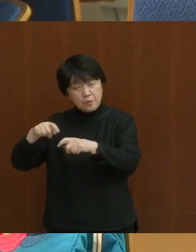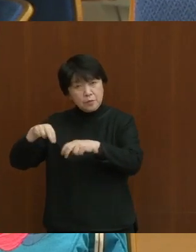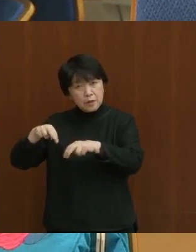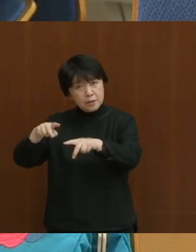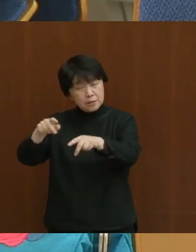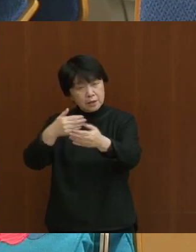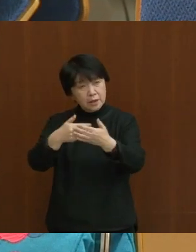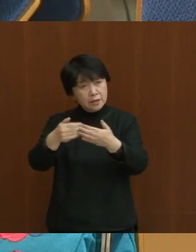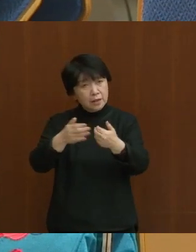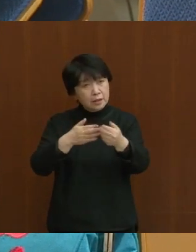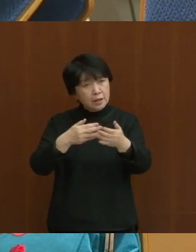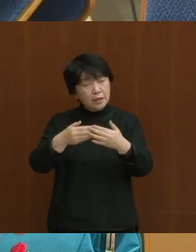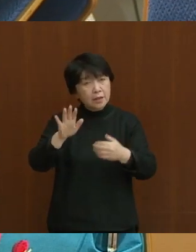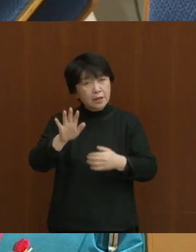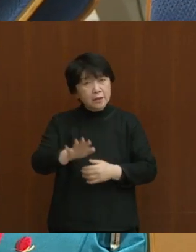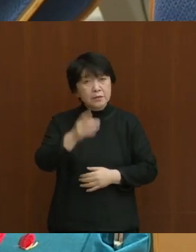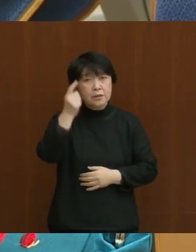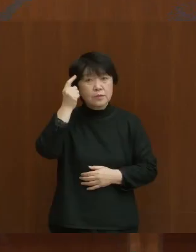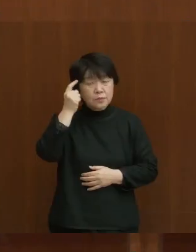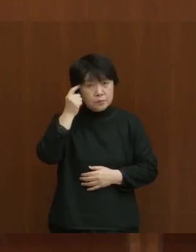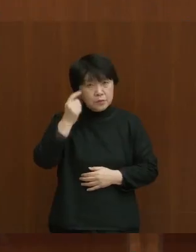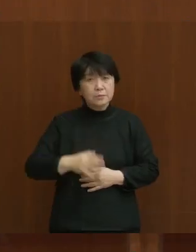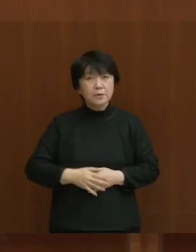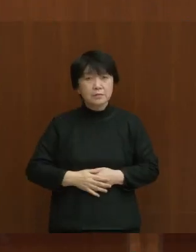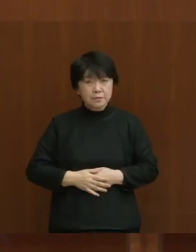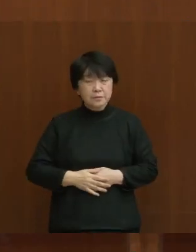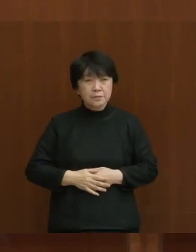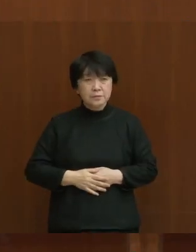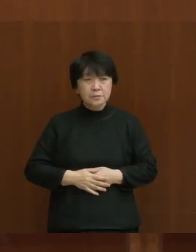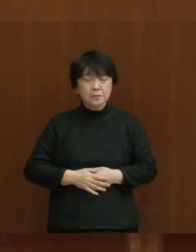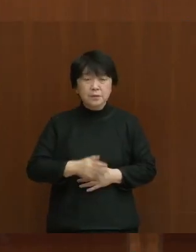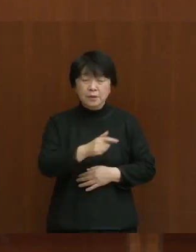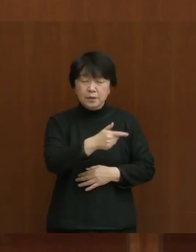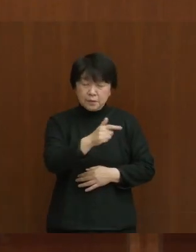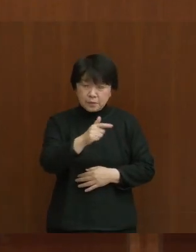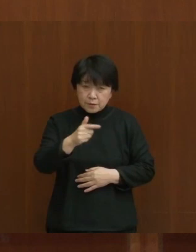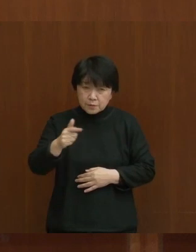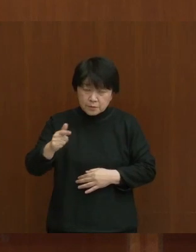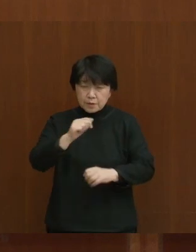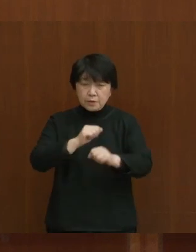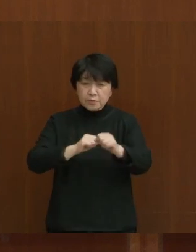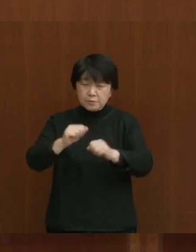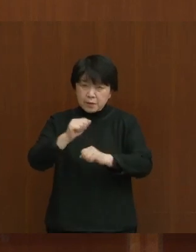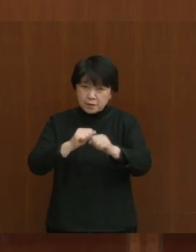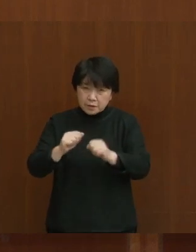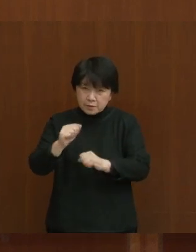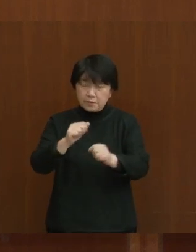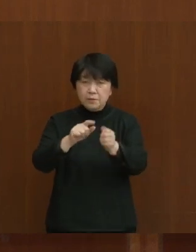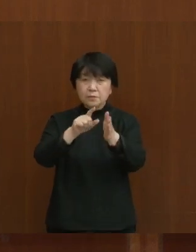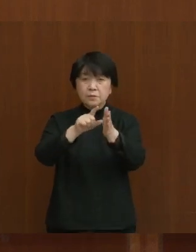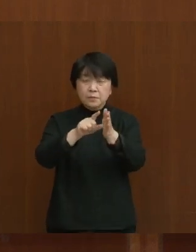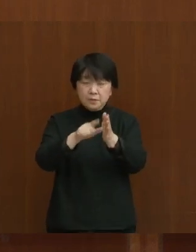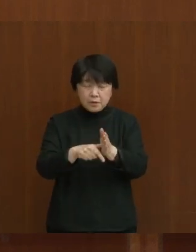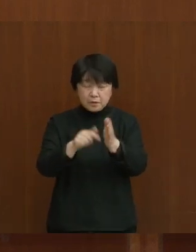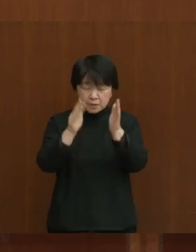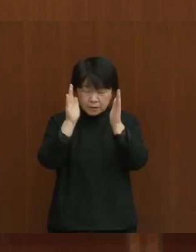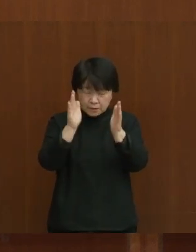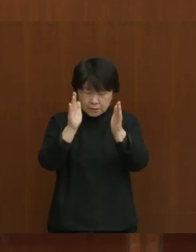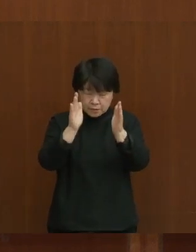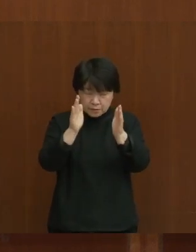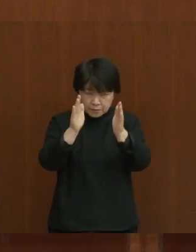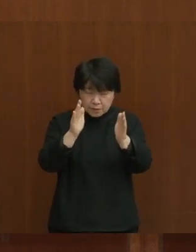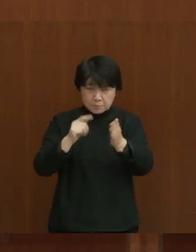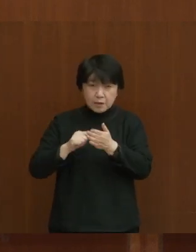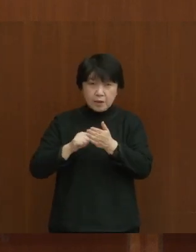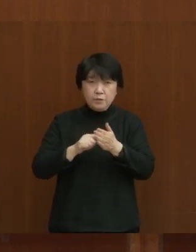されたことと思います。このようなすべての活動の過程において粘り強く努